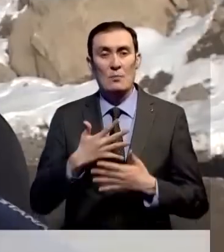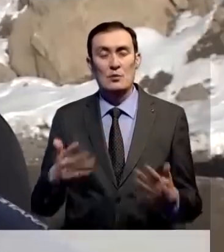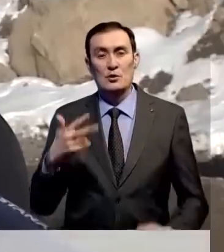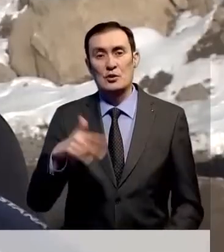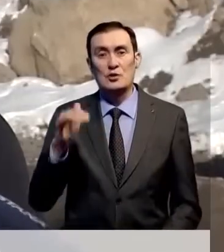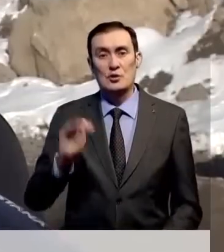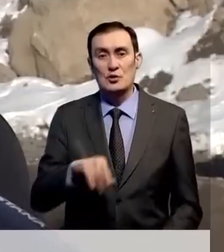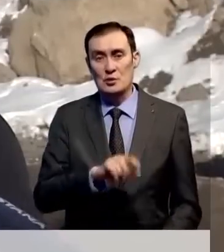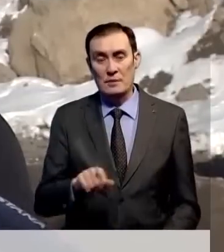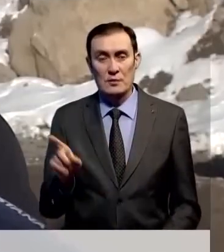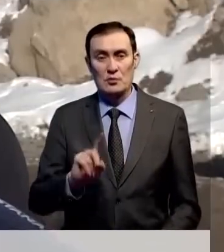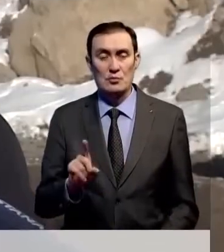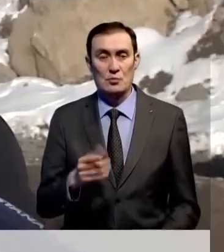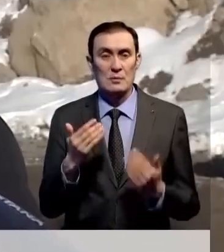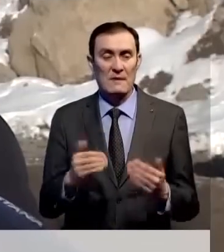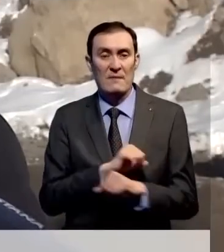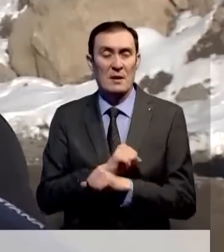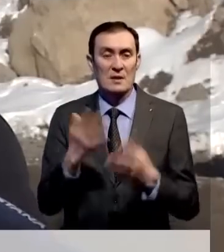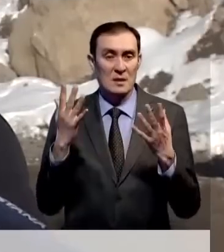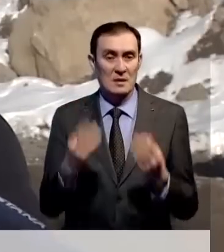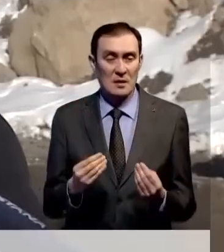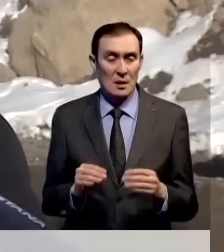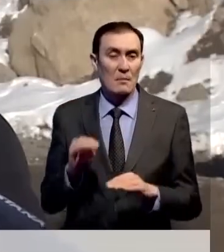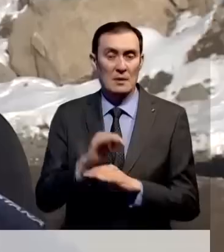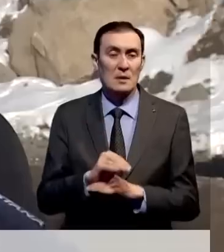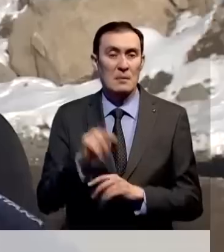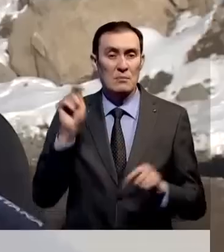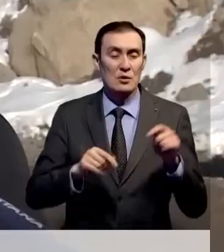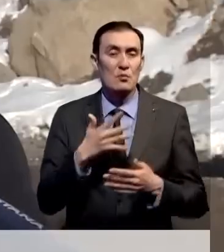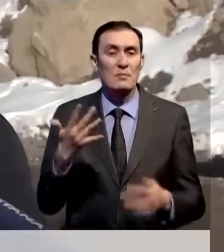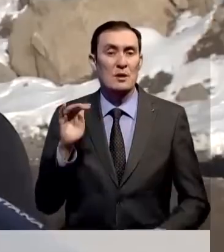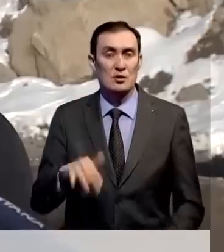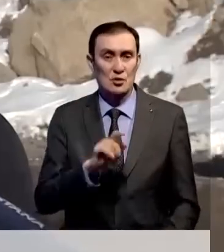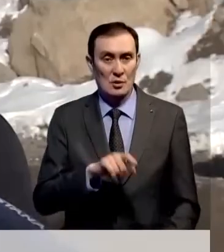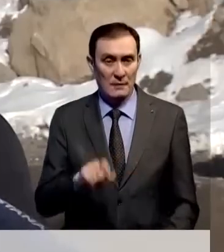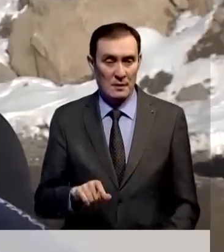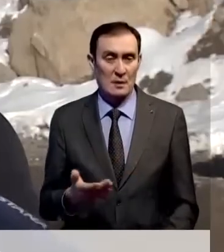тысяч человек, и надо учитывать то, что в выходные дни дополнительно приезжает более 5 тысяч человек.